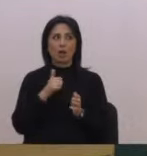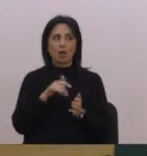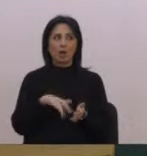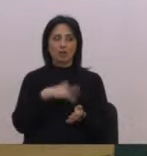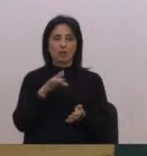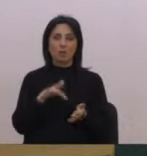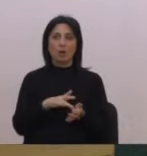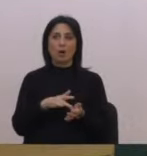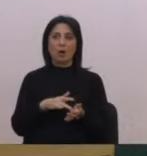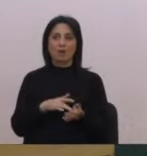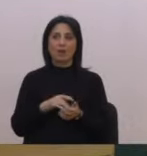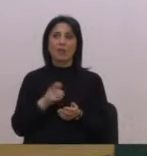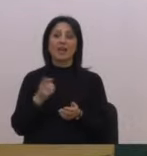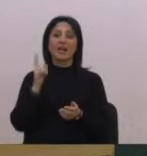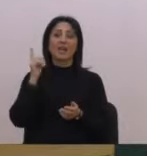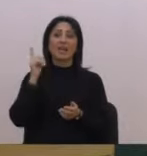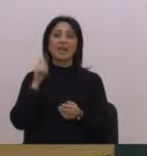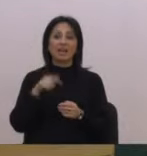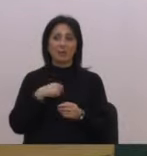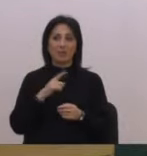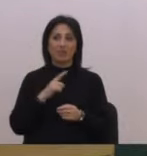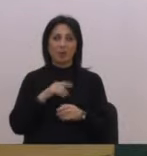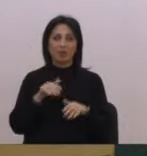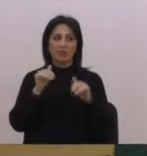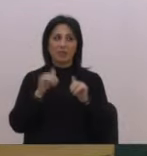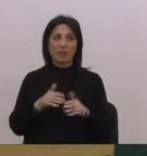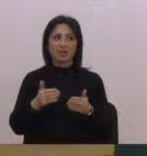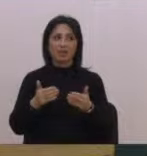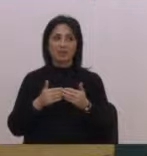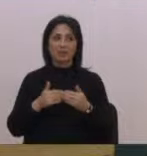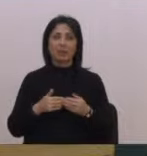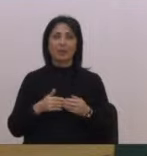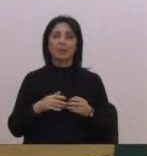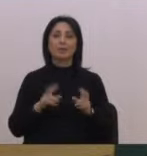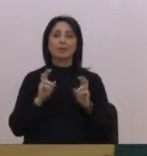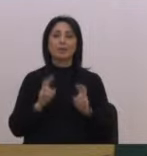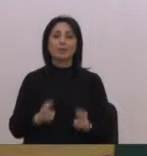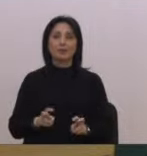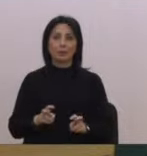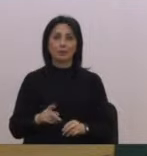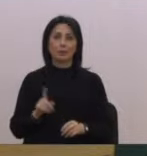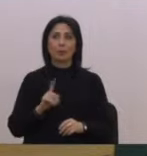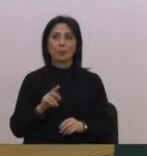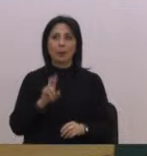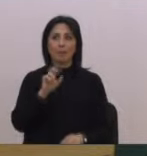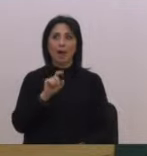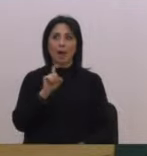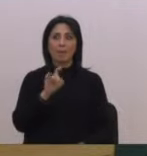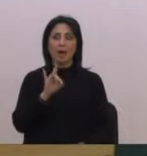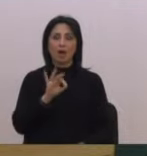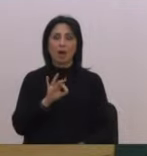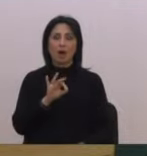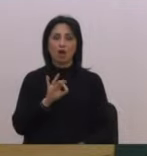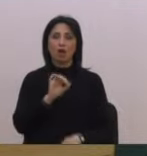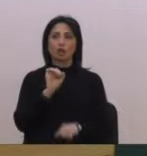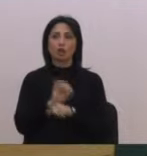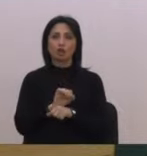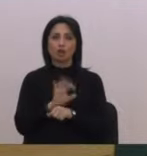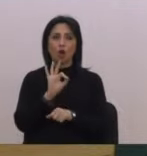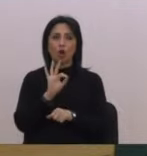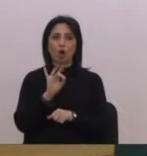მოქალაქე იქაური ველოდები თქვენგან გადაწყვეტილებას კერძოდ რომ ბახმაროში შეჩერდეს